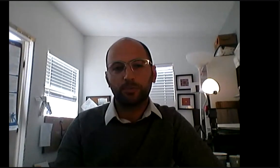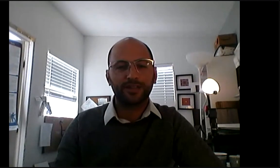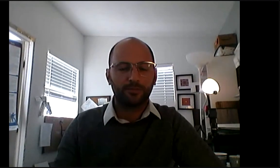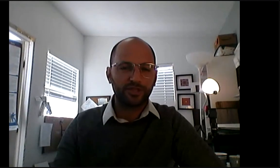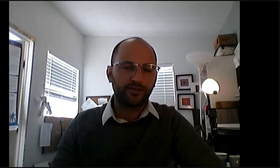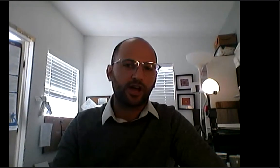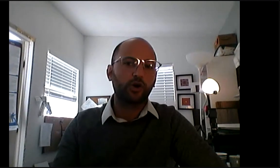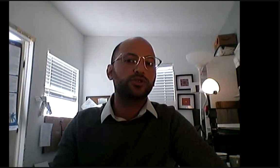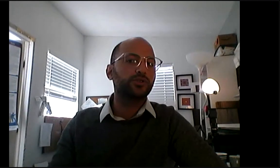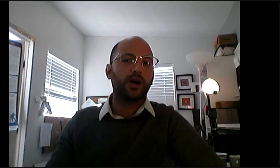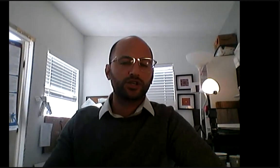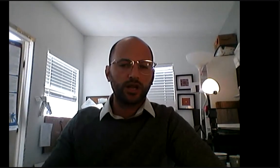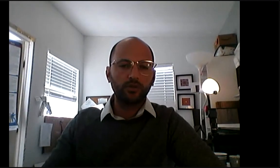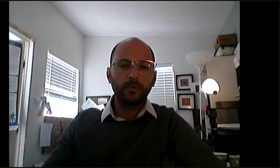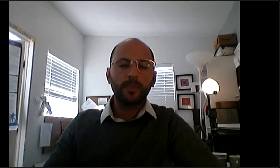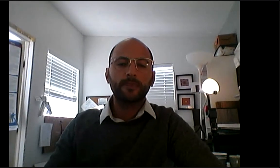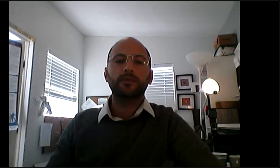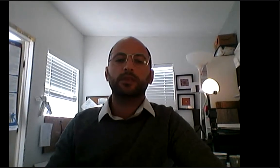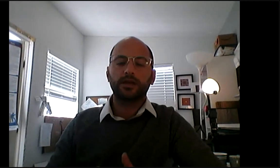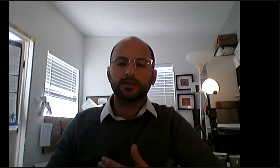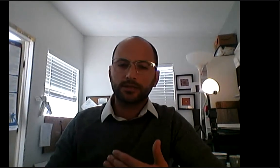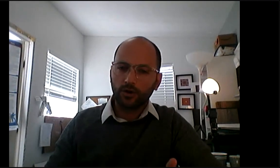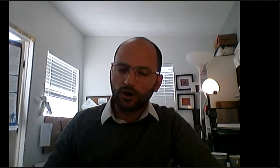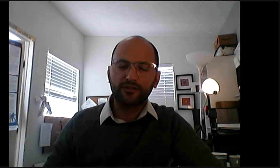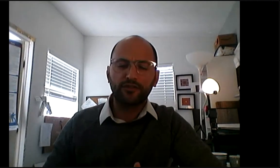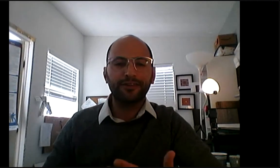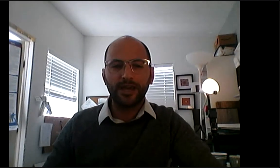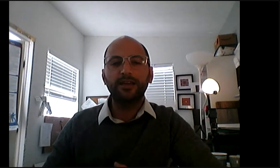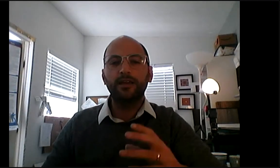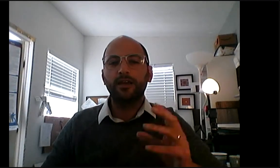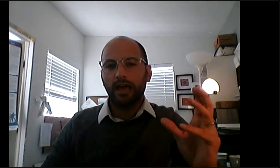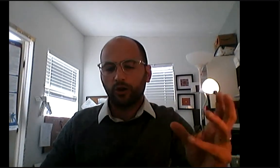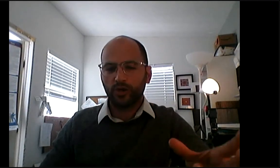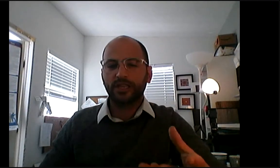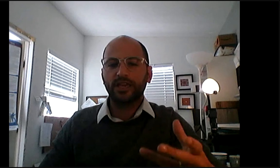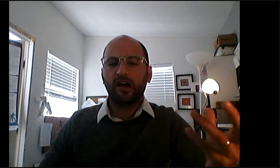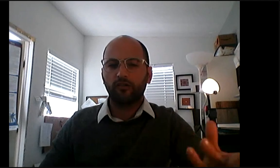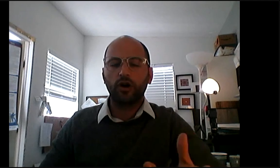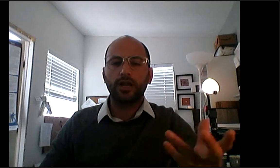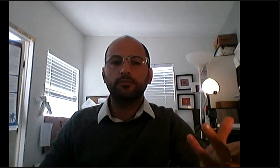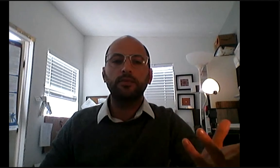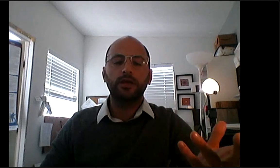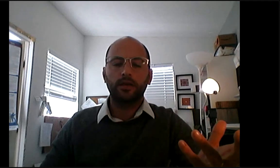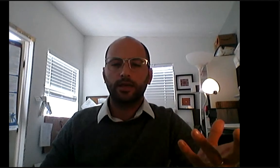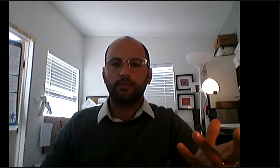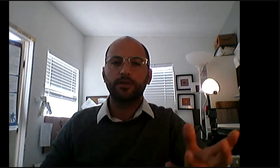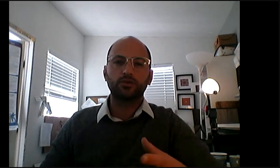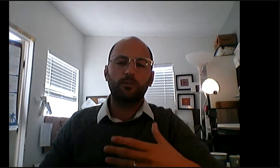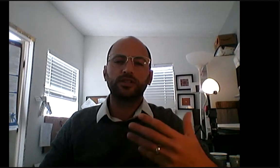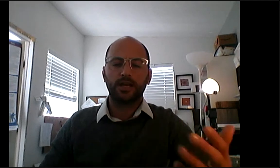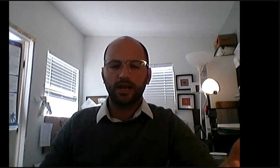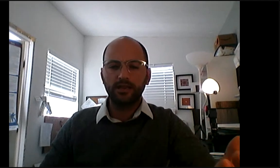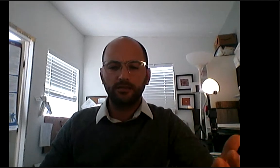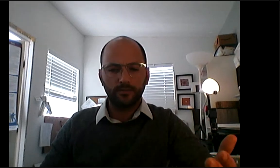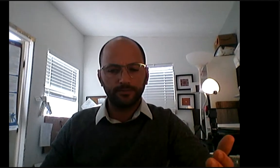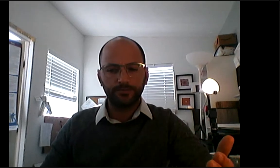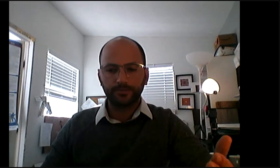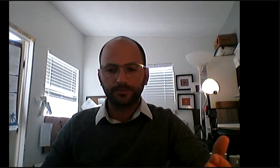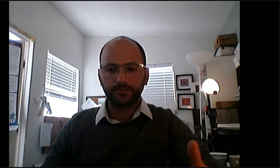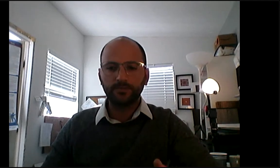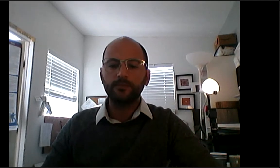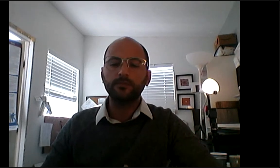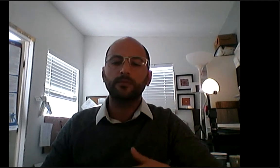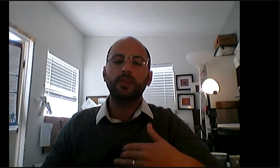הוצאות ולשפר את בסוף את האחוז תשואה שלנו. אז כל הדברים האלה, אנחנו נתחיל לעבור עליהם בצורה מאוד כללית.